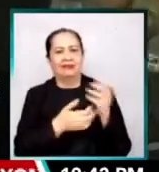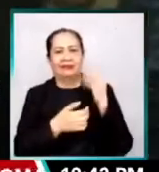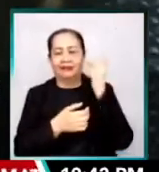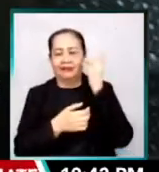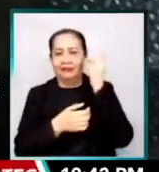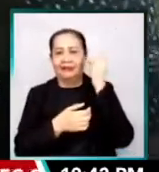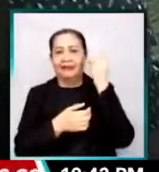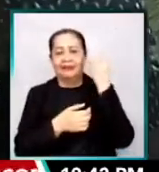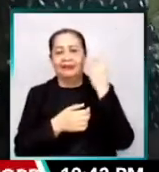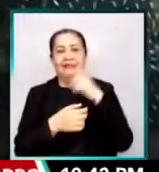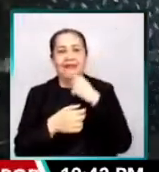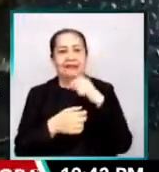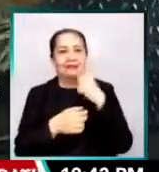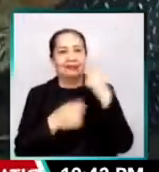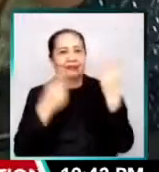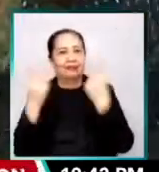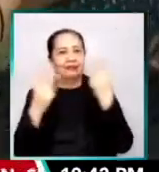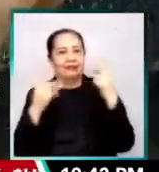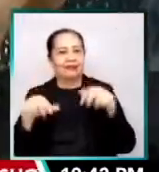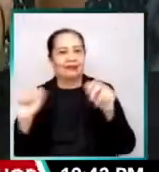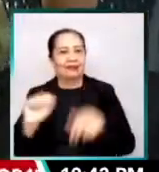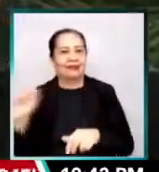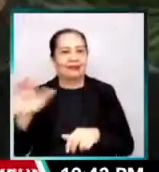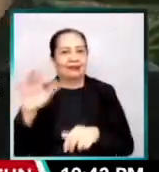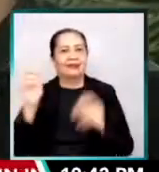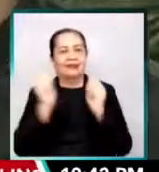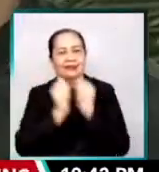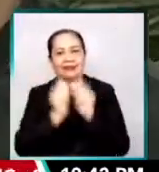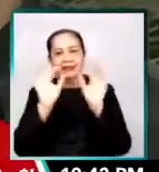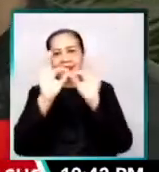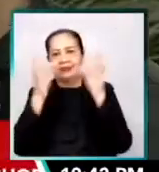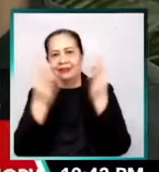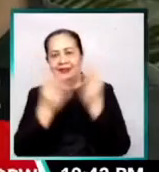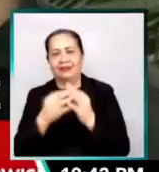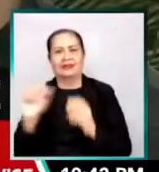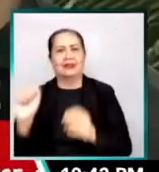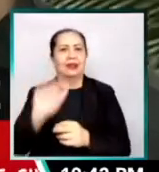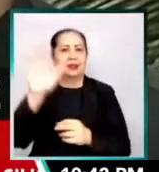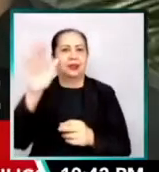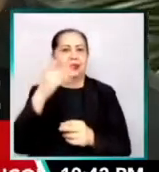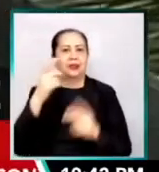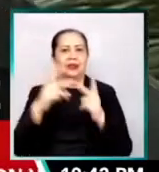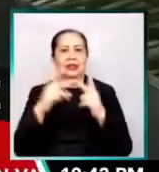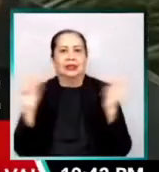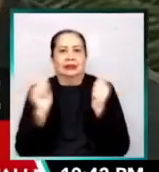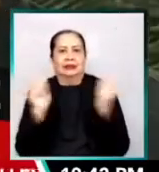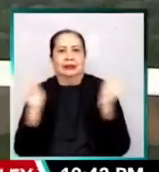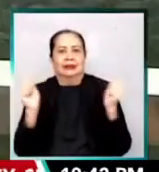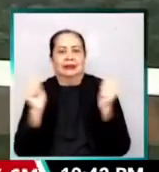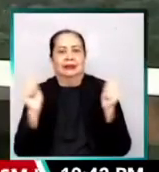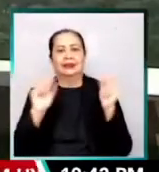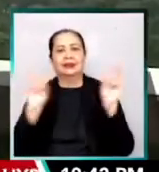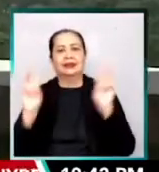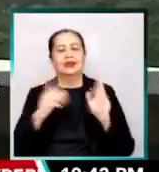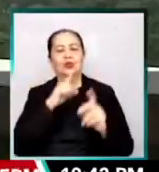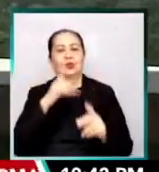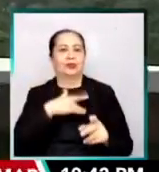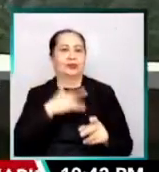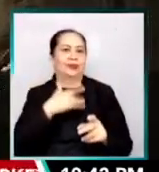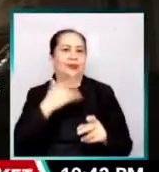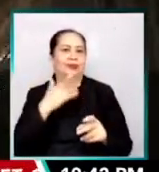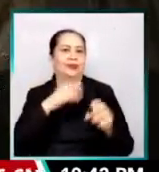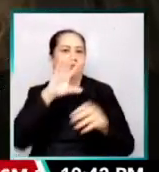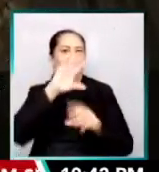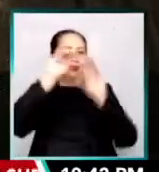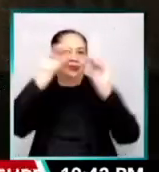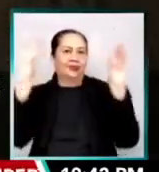sa mga pumapasyal sa Antipolo kasama ang pamilya. Sa Antipolo po kasi napakalamig po ng panahon. Feel na feel po natin yung Christmas season. Sa